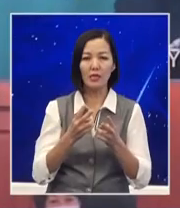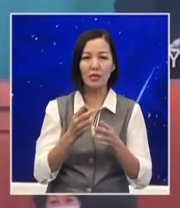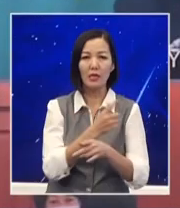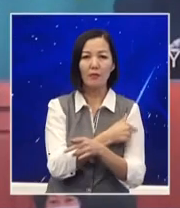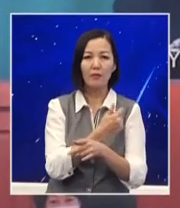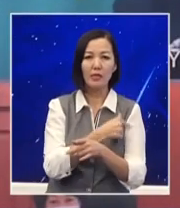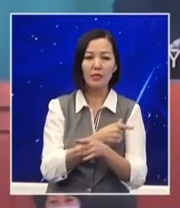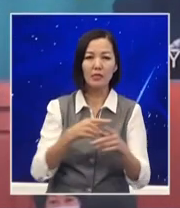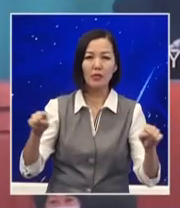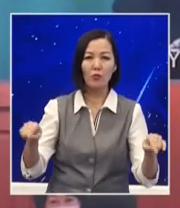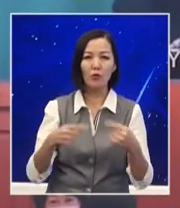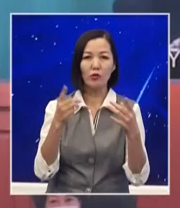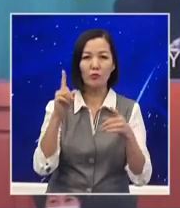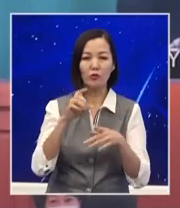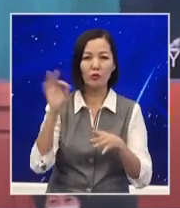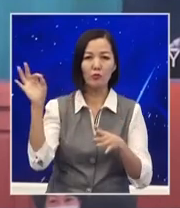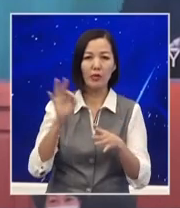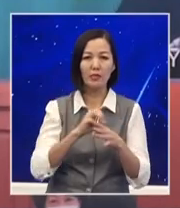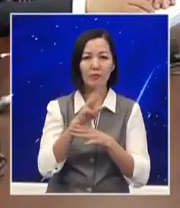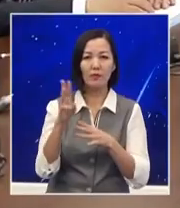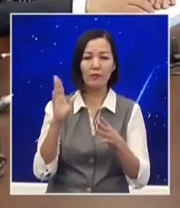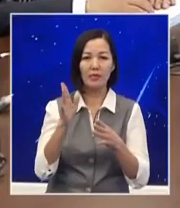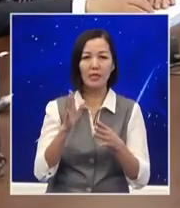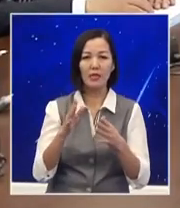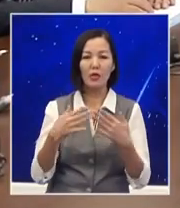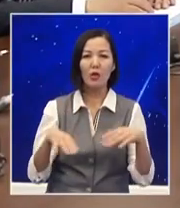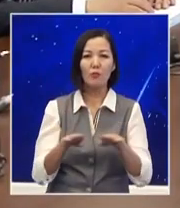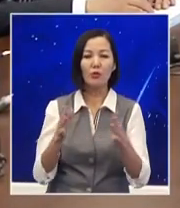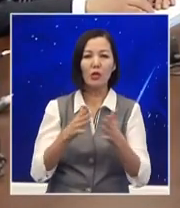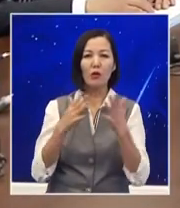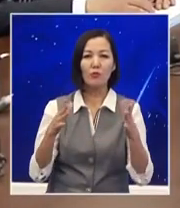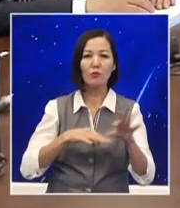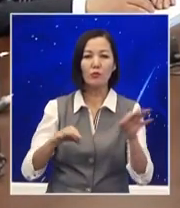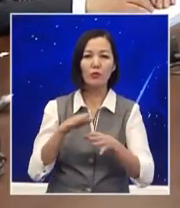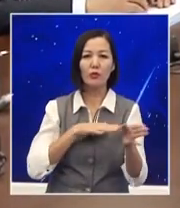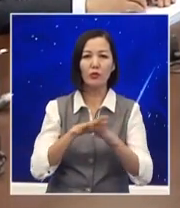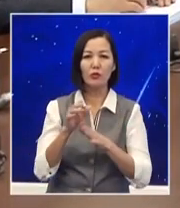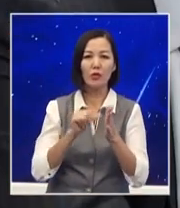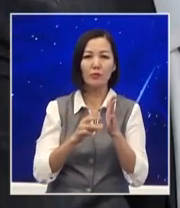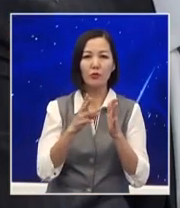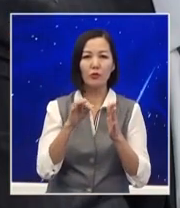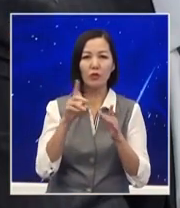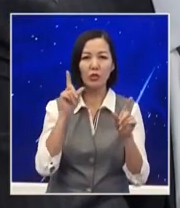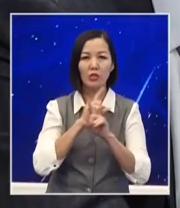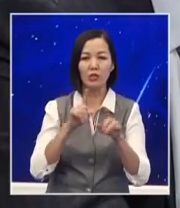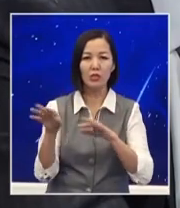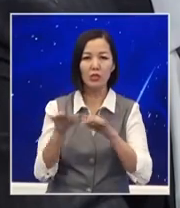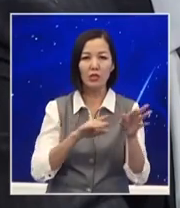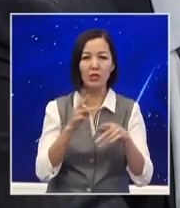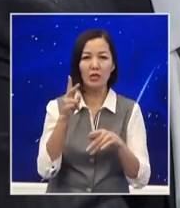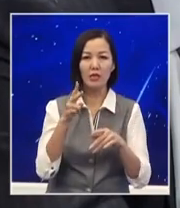қатар медициналық оңалтумен 100% қамтамасыз етіледі. Мұндай ауқымды жобаларды жүзеге асыру үшін 64 кешенді шарадан